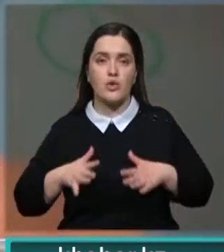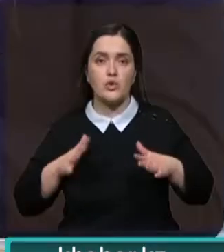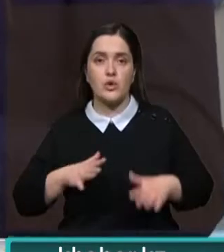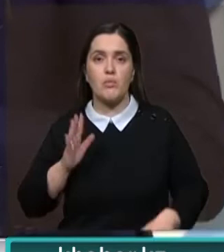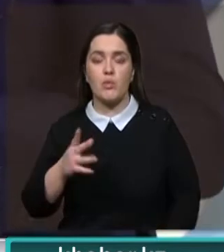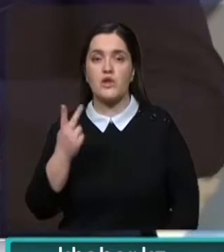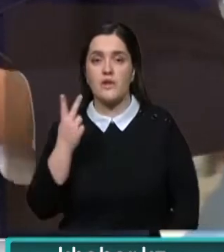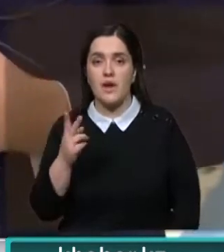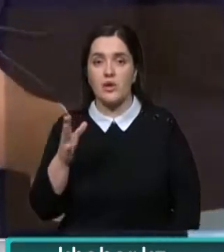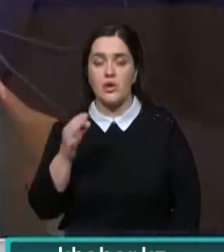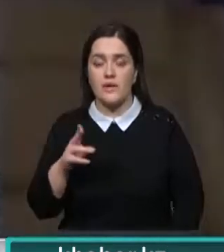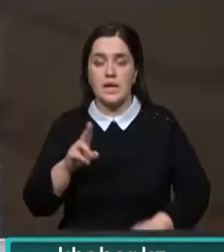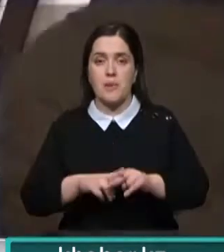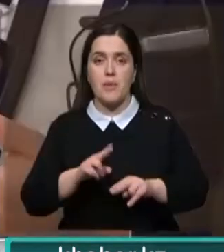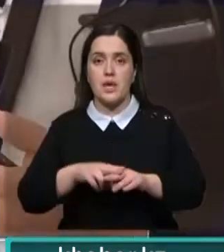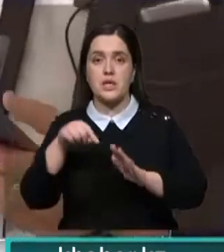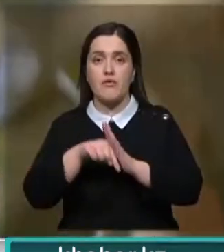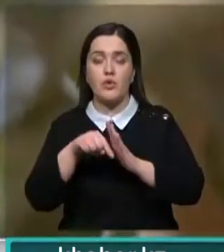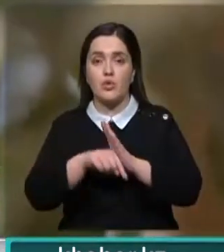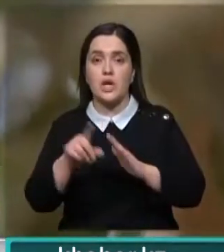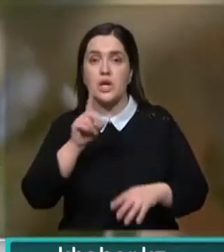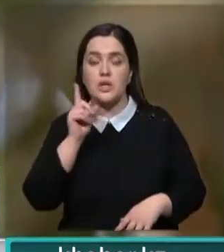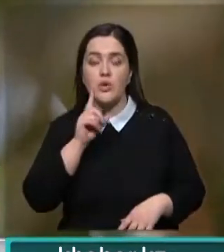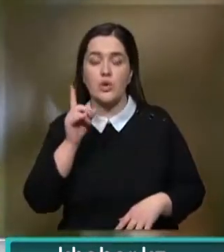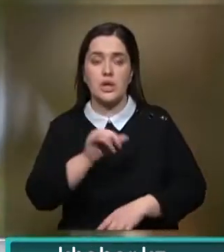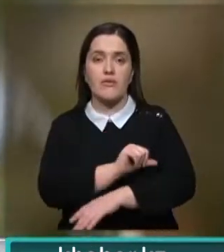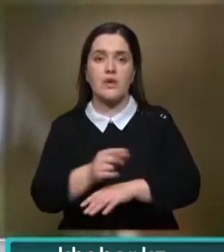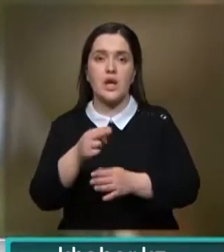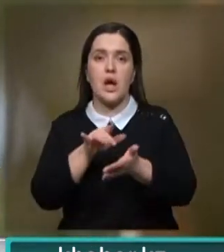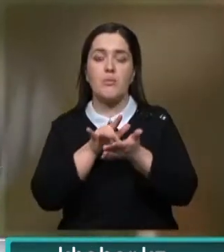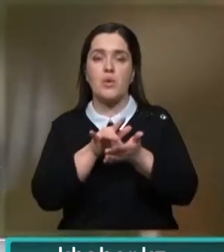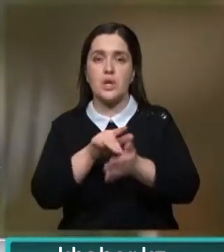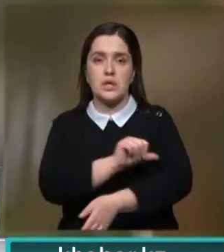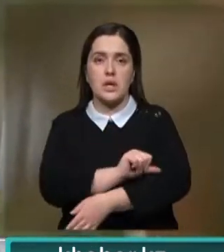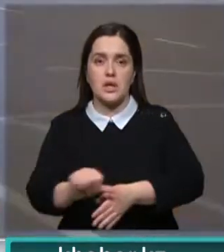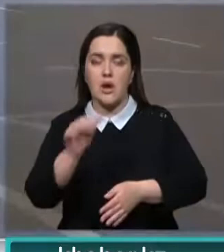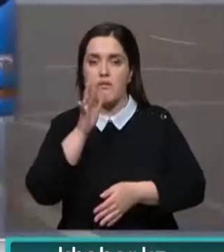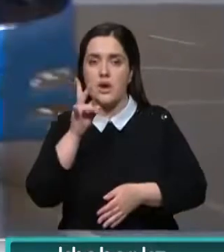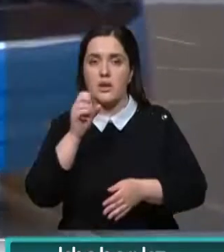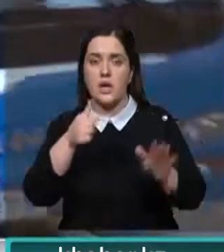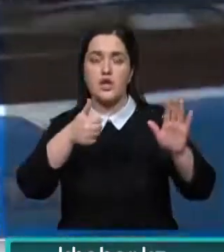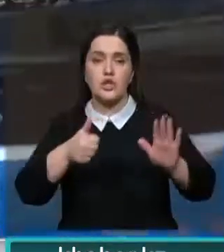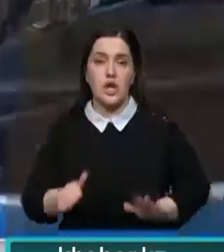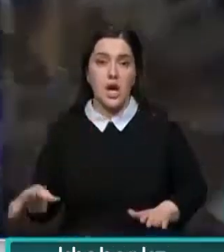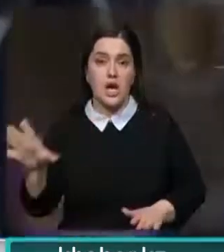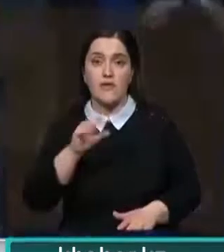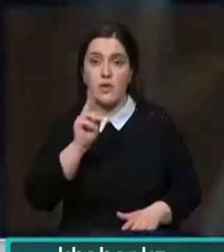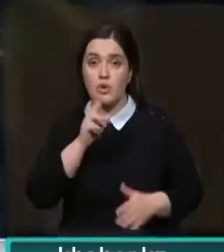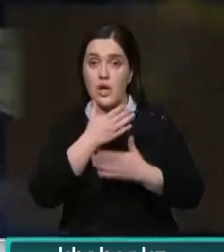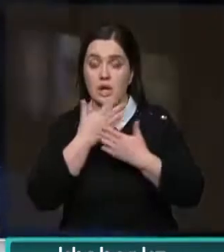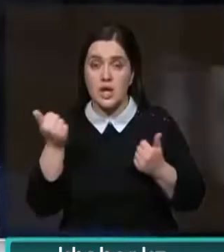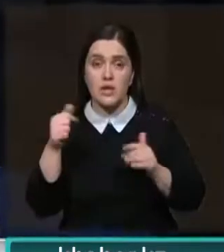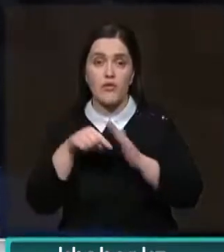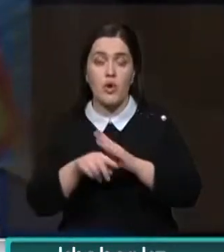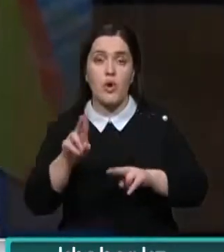два ковид-паспорта. Внутренний зеленый бессрочный и внешний для путешествий за границу сроком на полгода. Ну а всем, у кого нет внутренних паспортов,